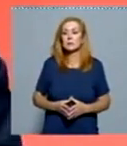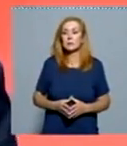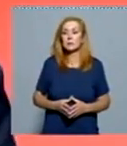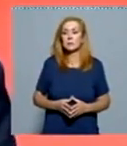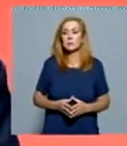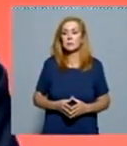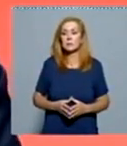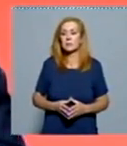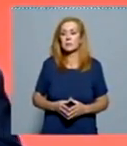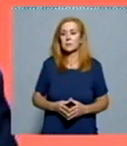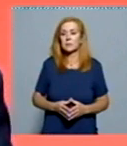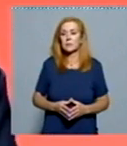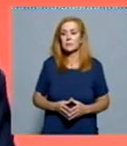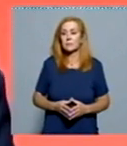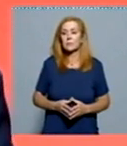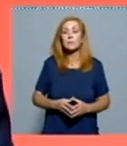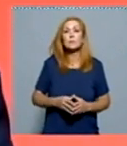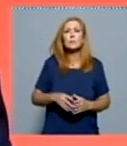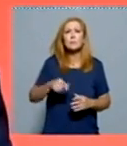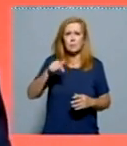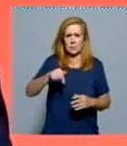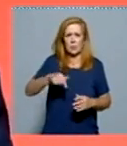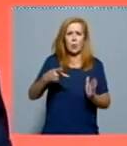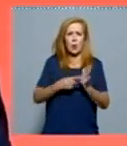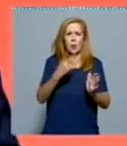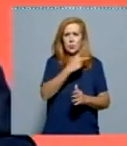φέτος στις αρχές του χρόνου,